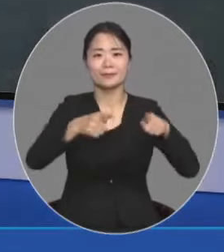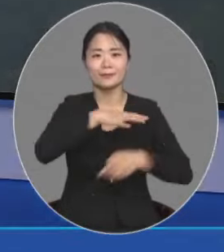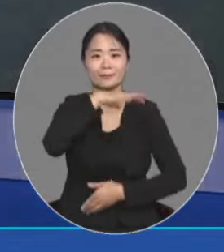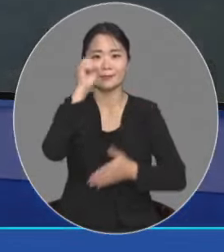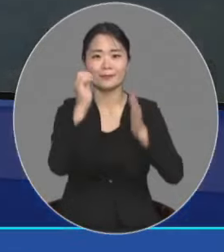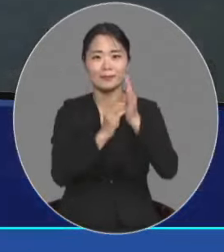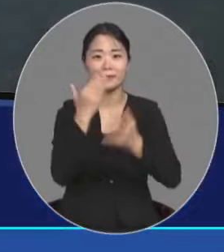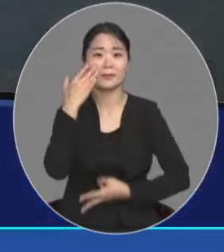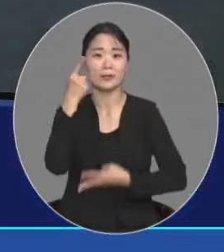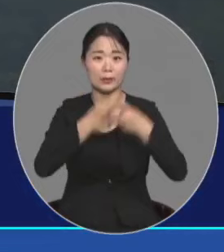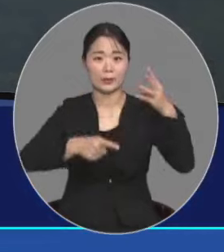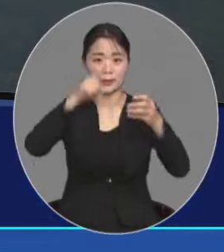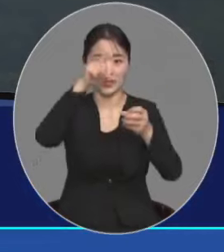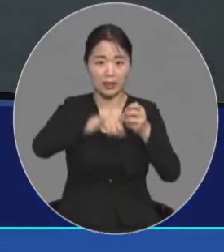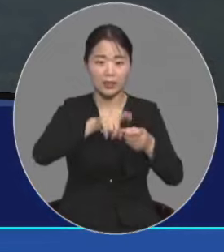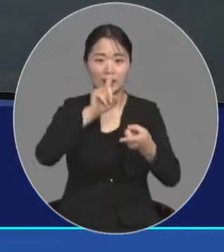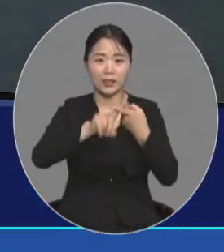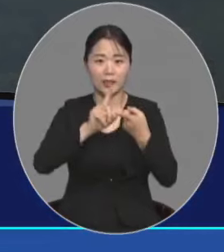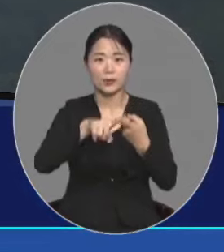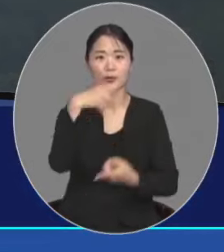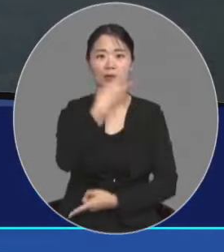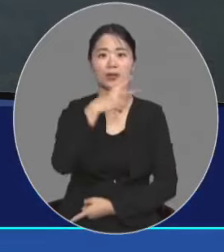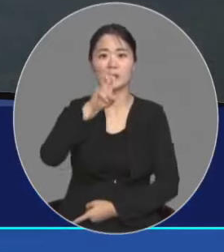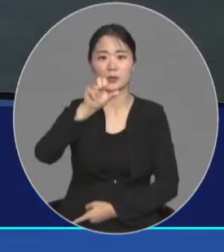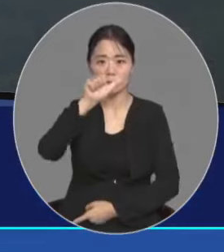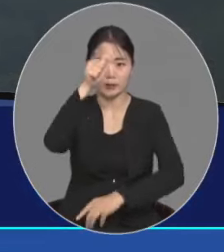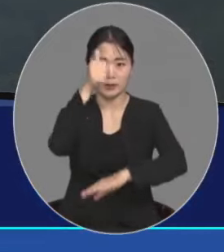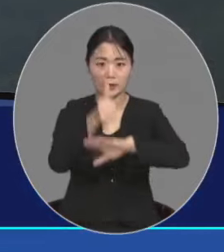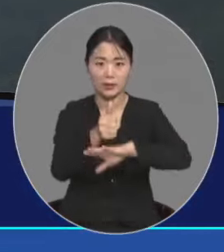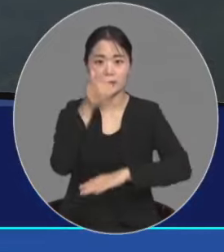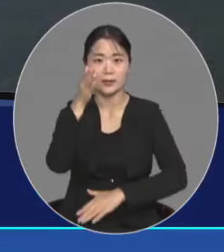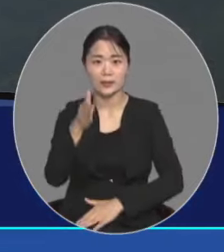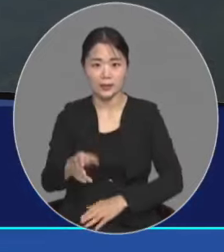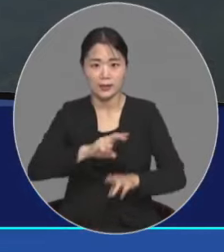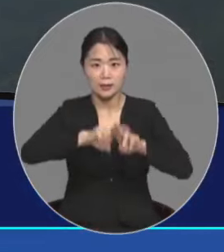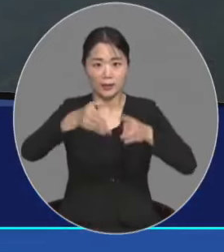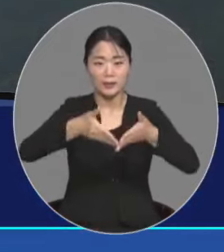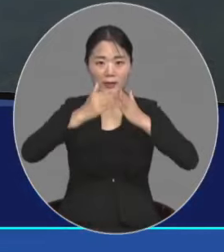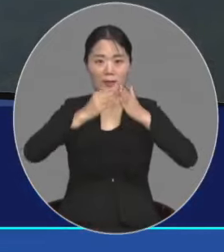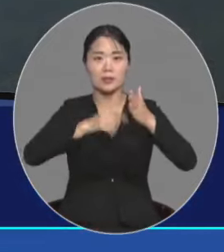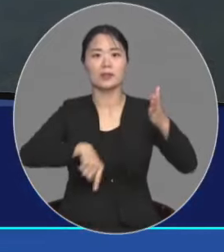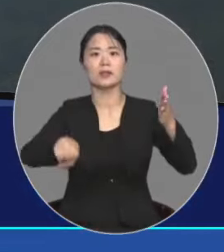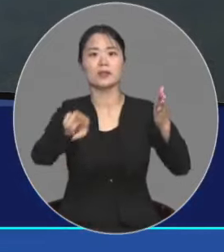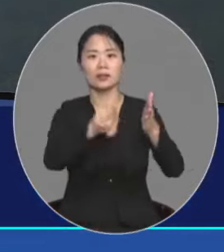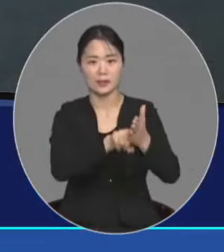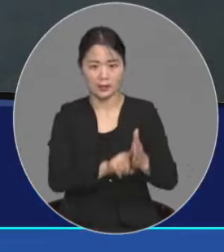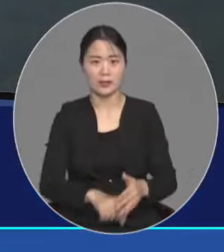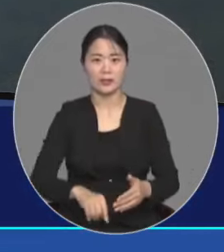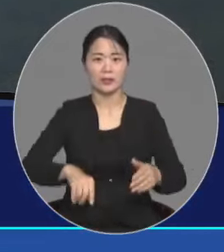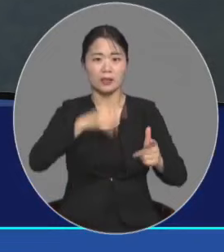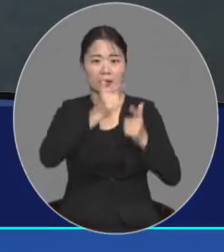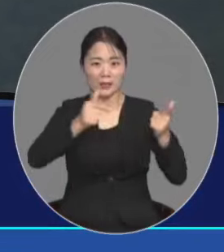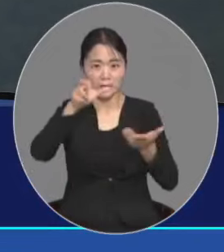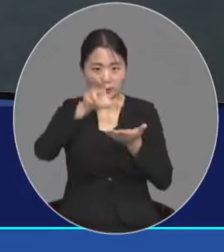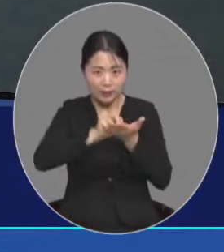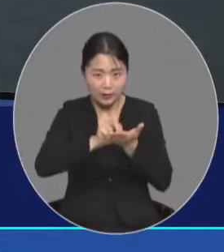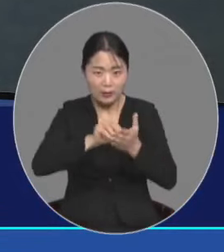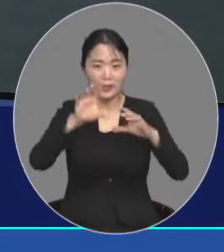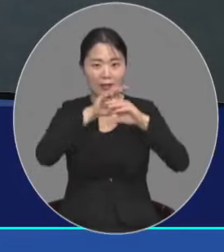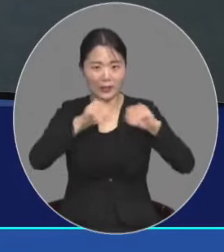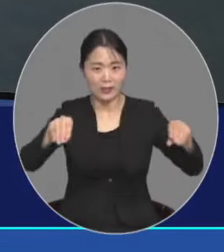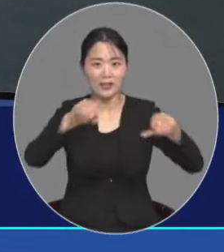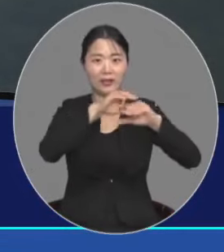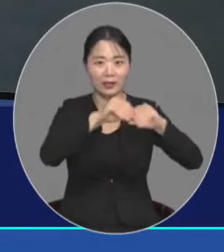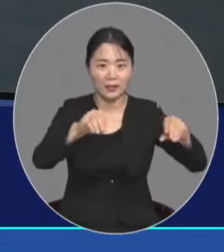울주군의 목표대로 2025년 말까지 케이블카를 짓기 위해서는 산 넘어 산이라 불릴 만큼